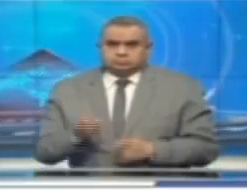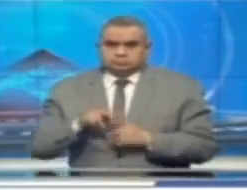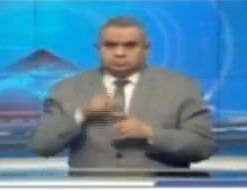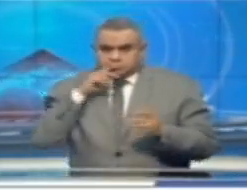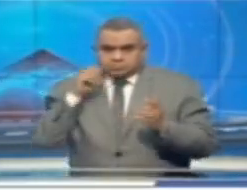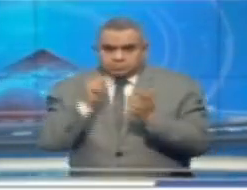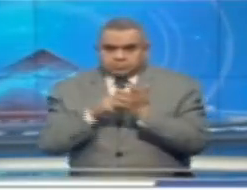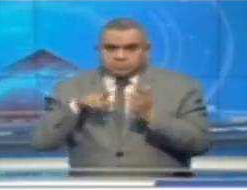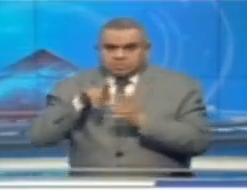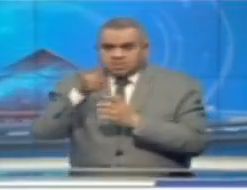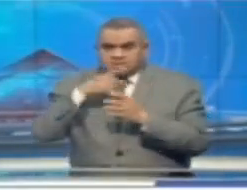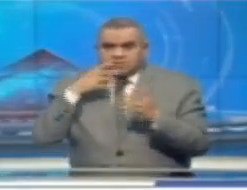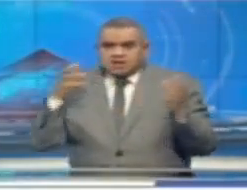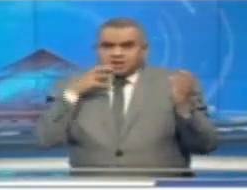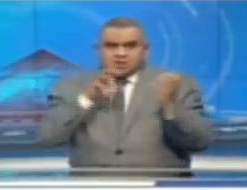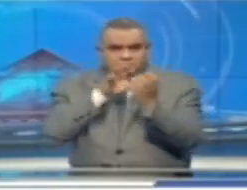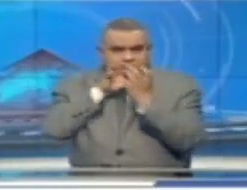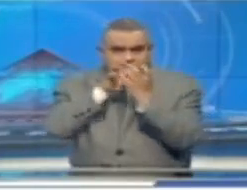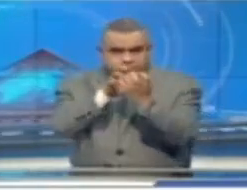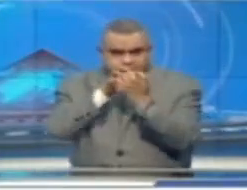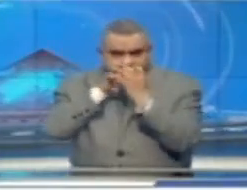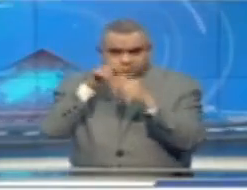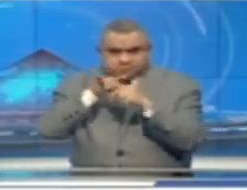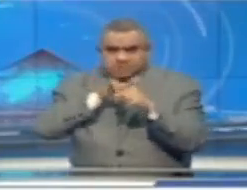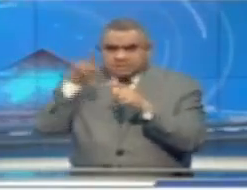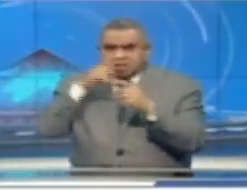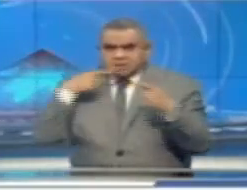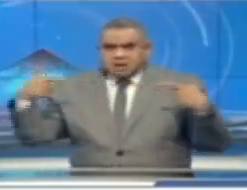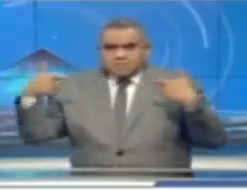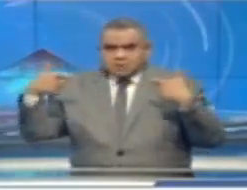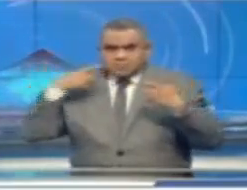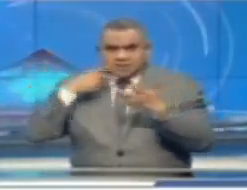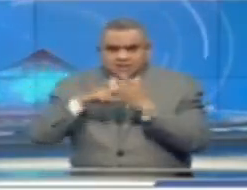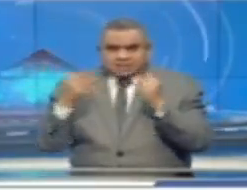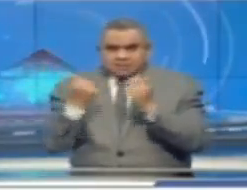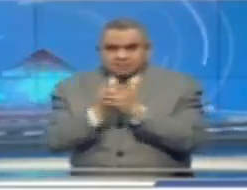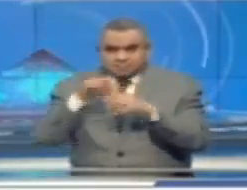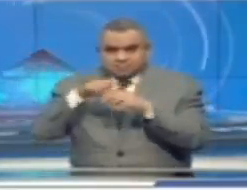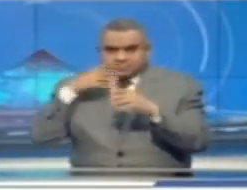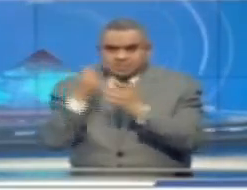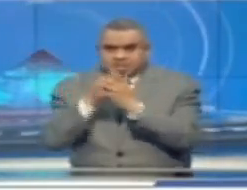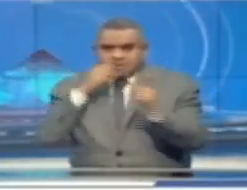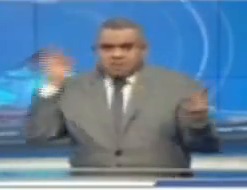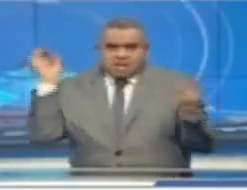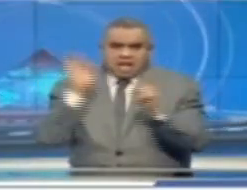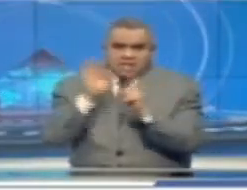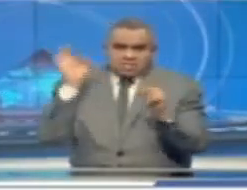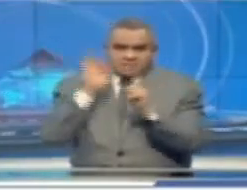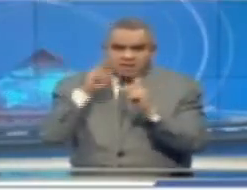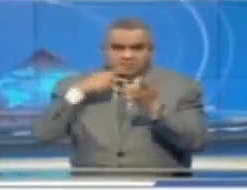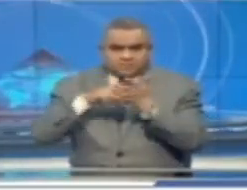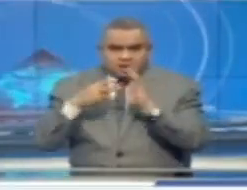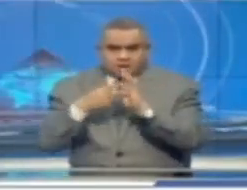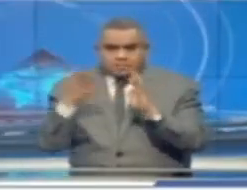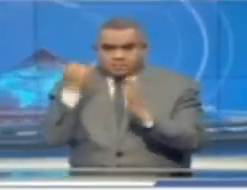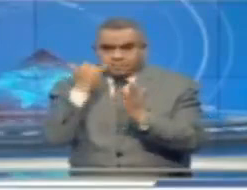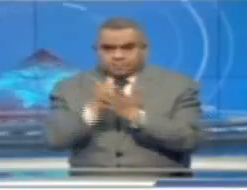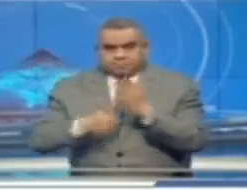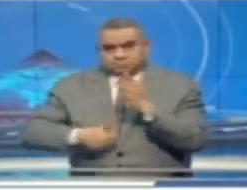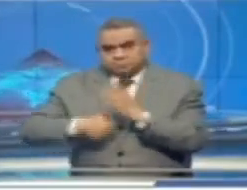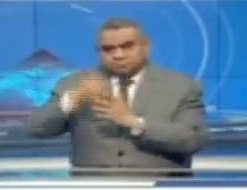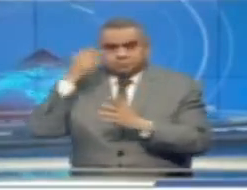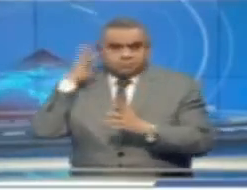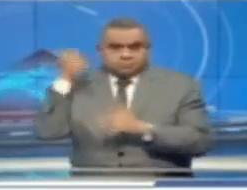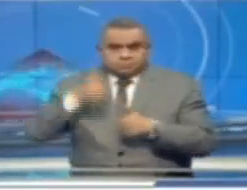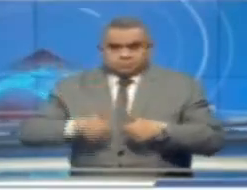وتنفيذ أعمال الاعتراض الجوي لصد هجوم جوي معادي ضد أحد الأهداف الحيوية، والتي عكست مدى ما